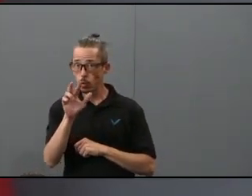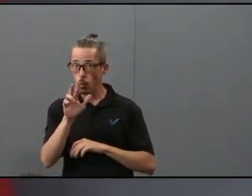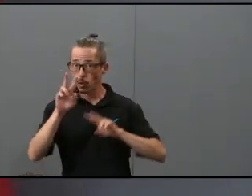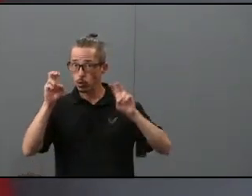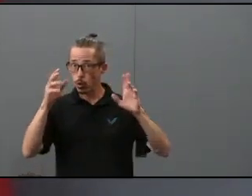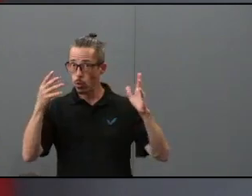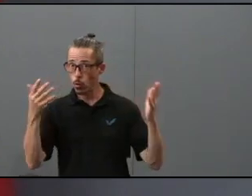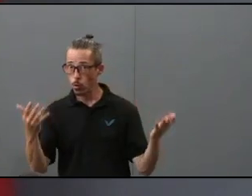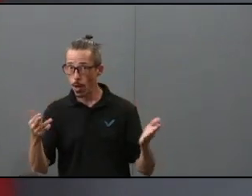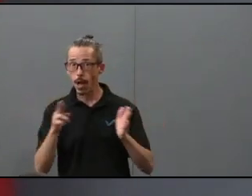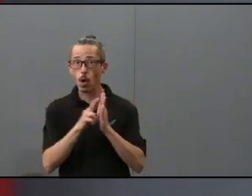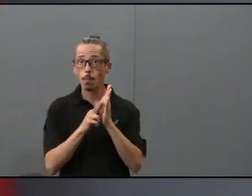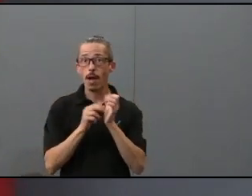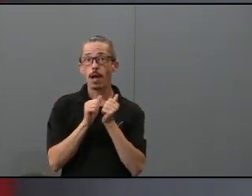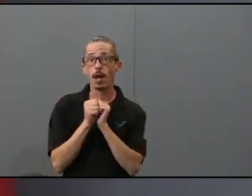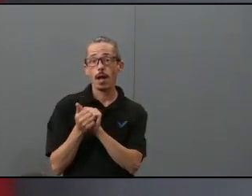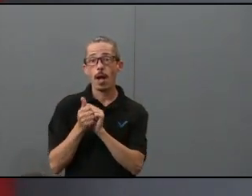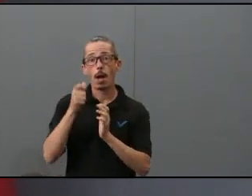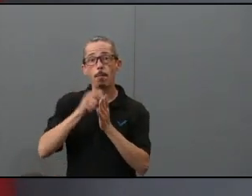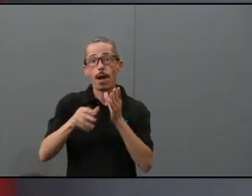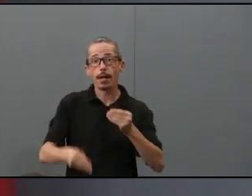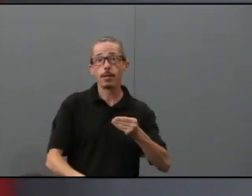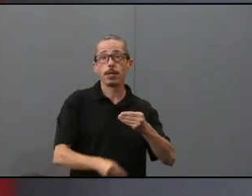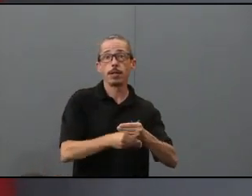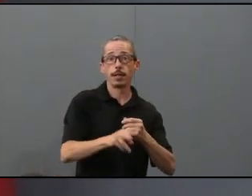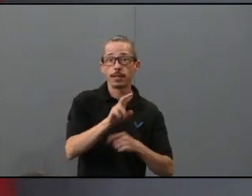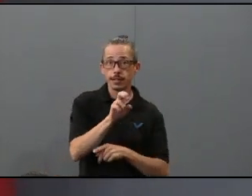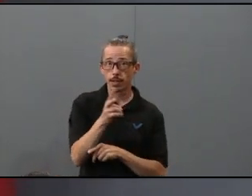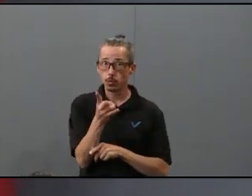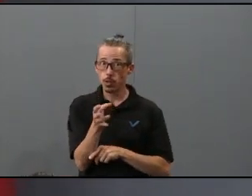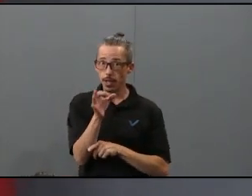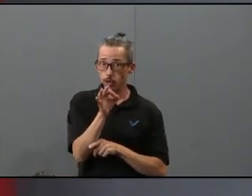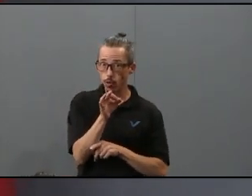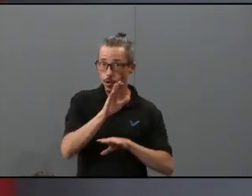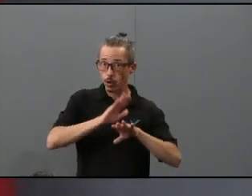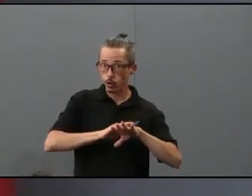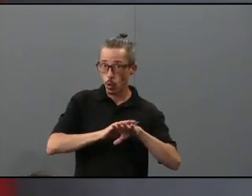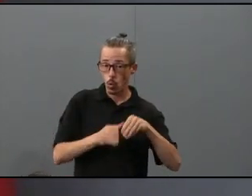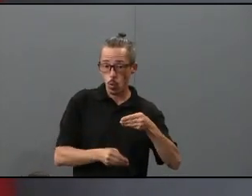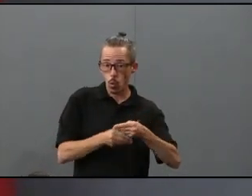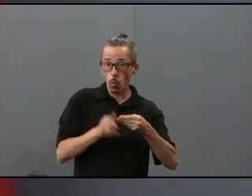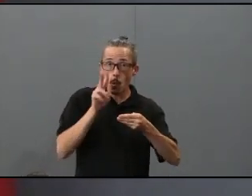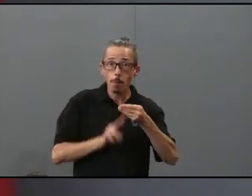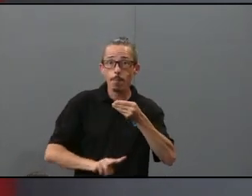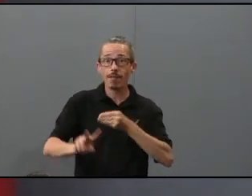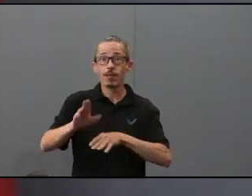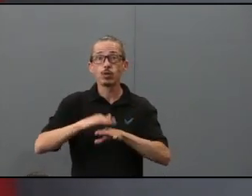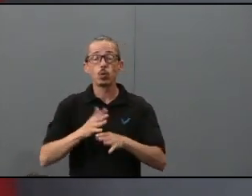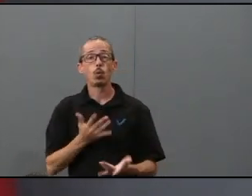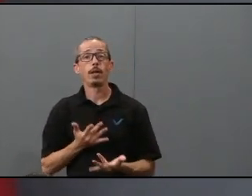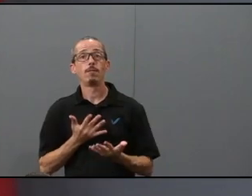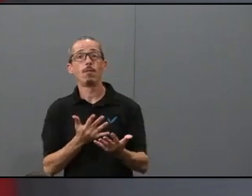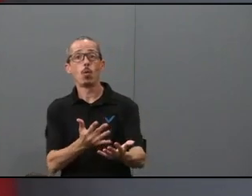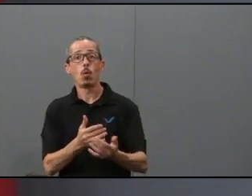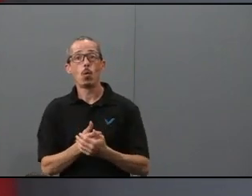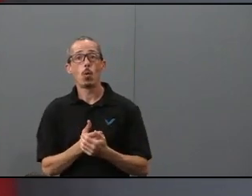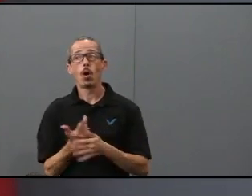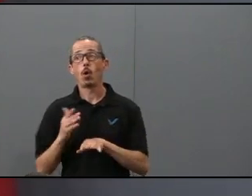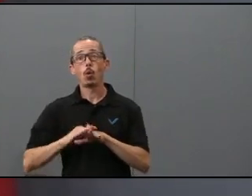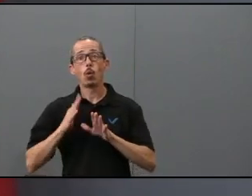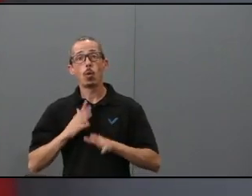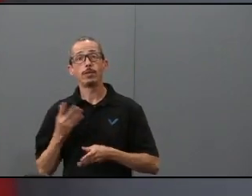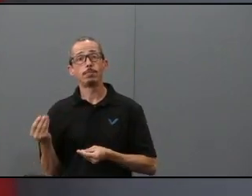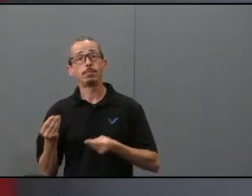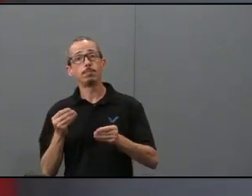intitulé règlement amendant le règlement 479 concernant la prévention des incendies la conseillère